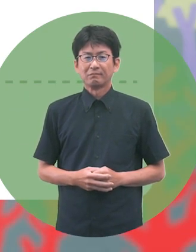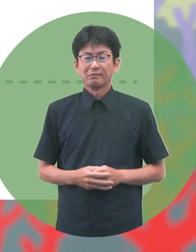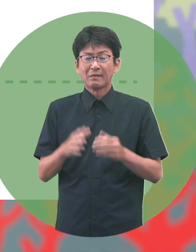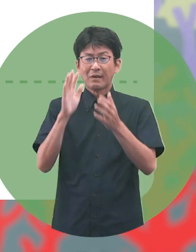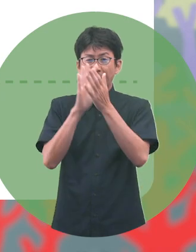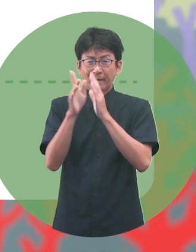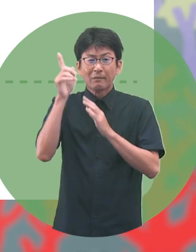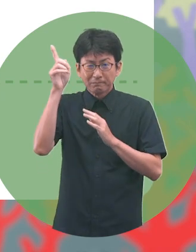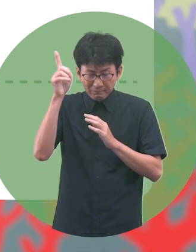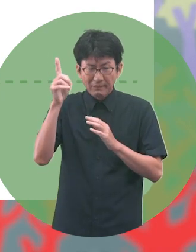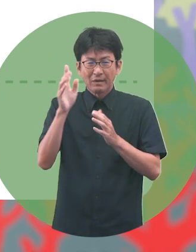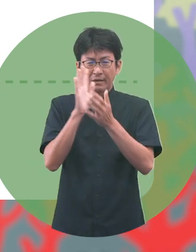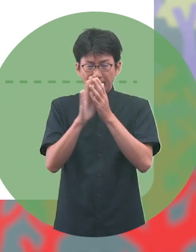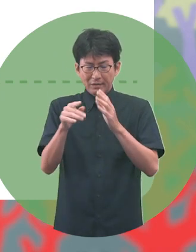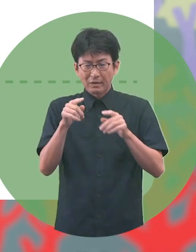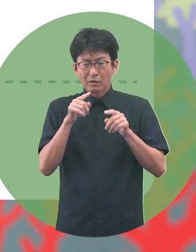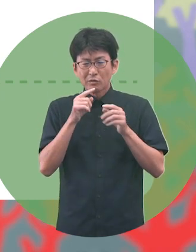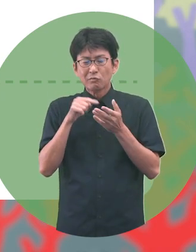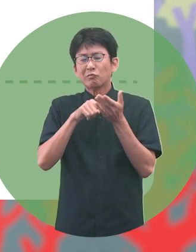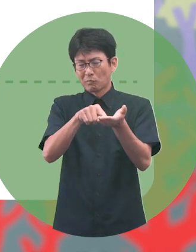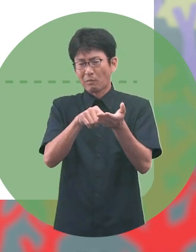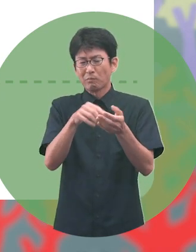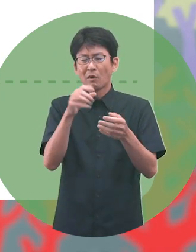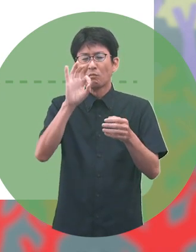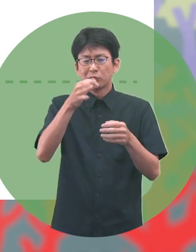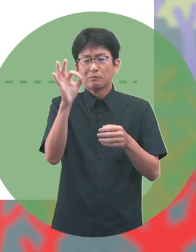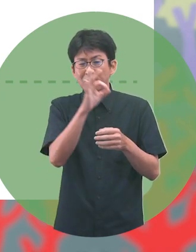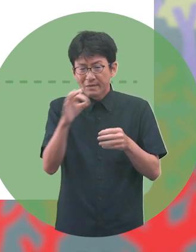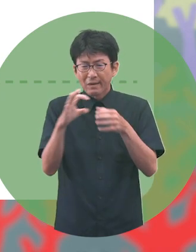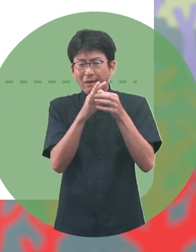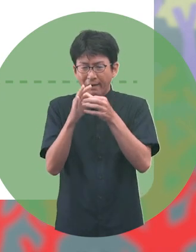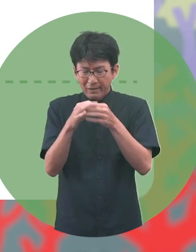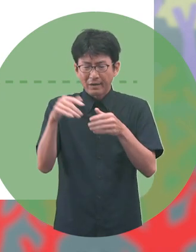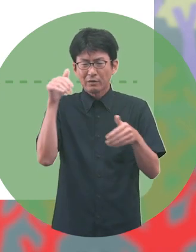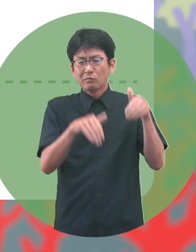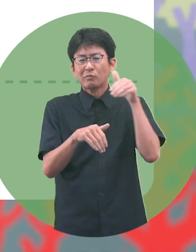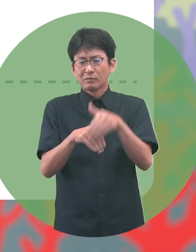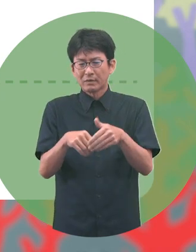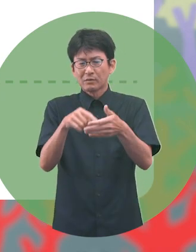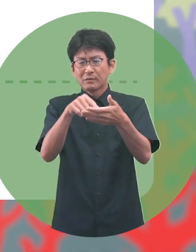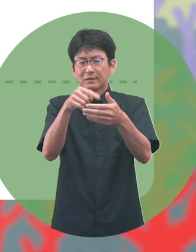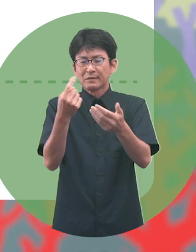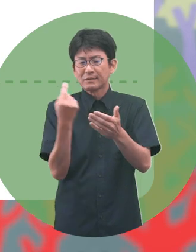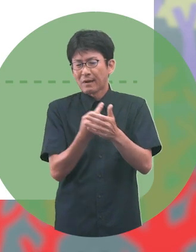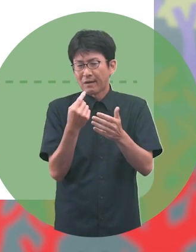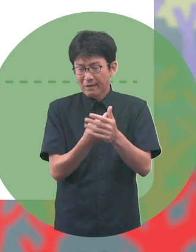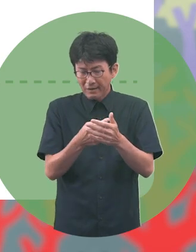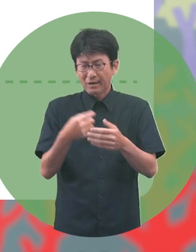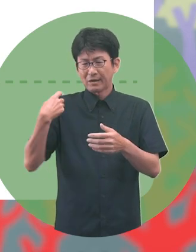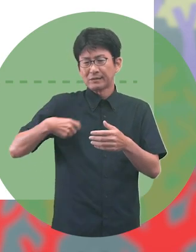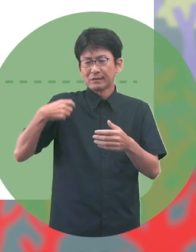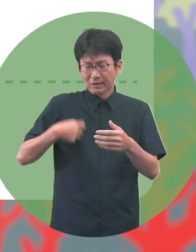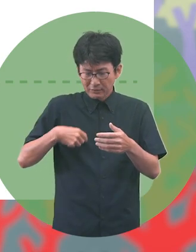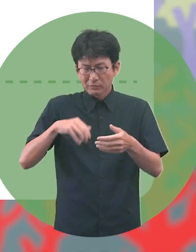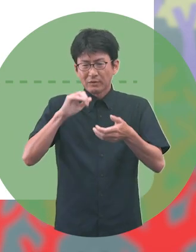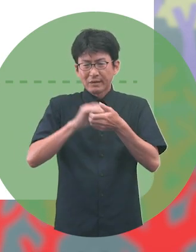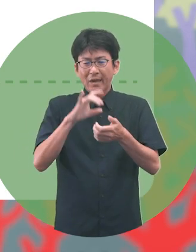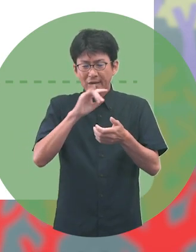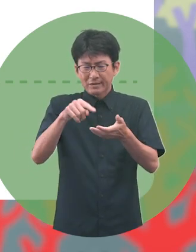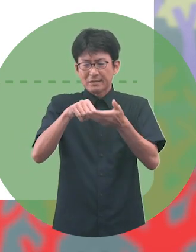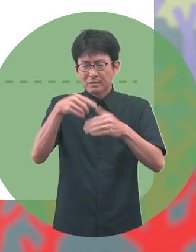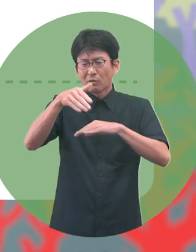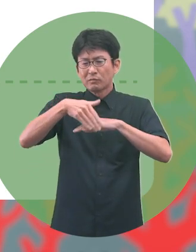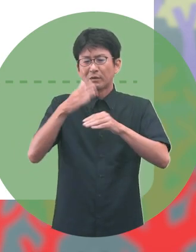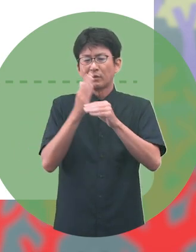県では県が発注する物品関係の入札参加資格審査の定期申請を受け付けます。詳しく